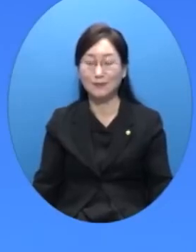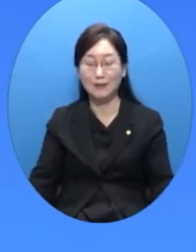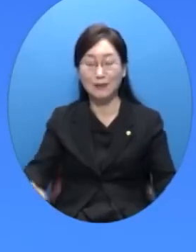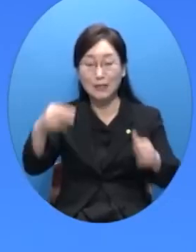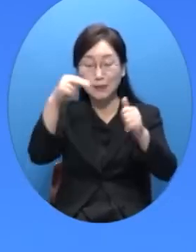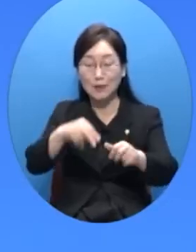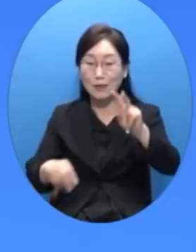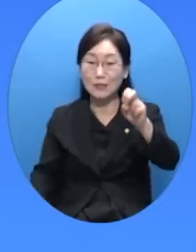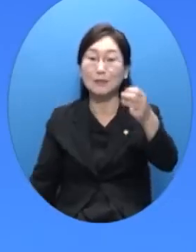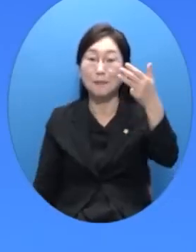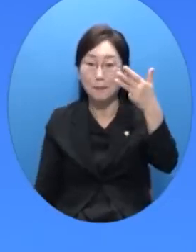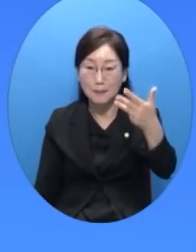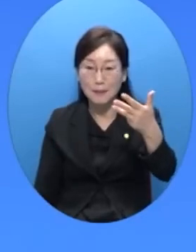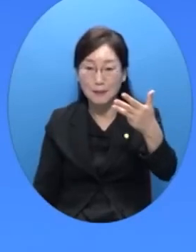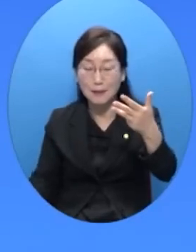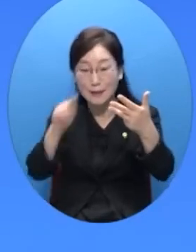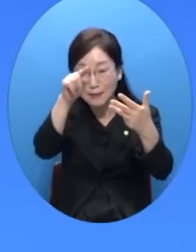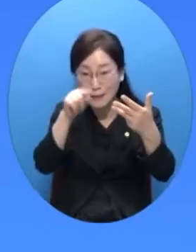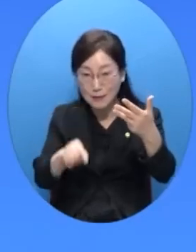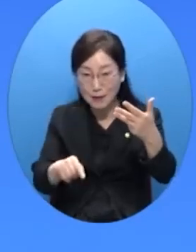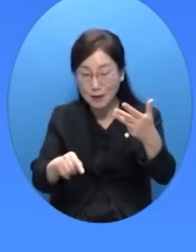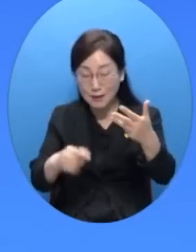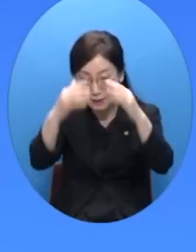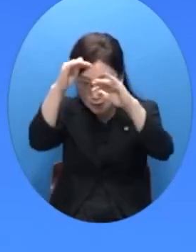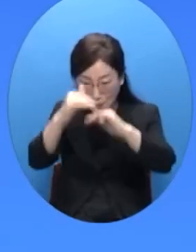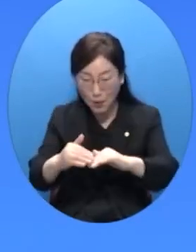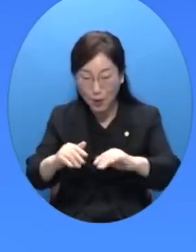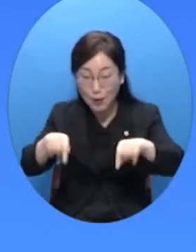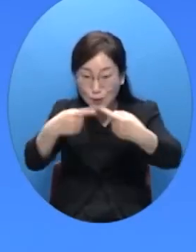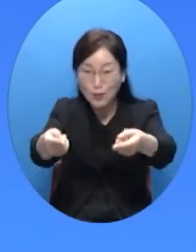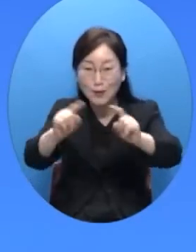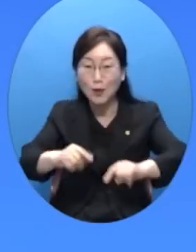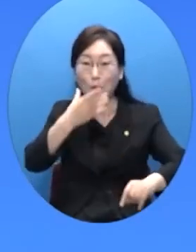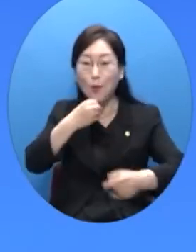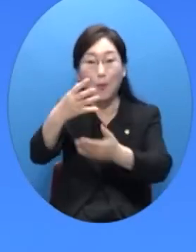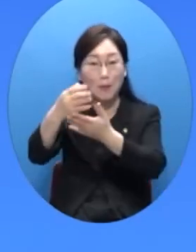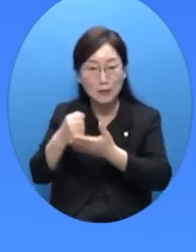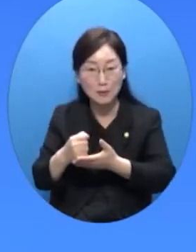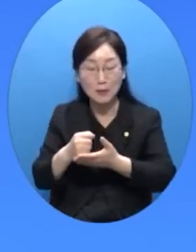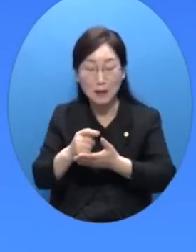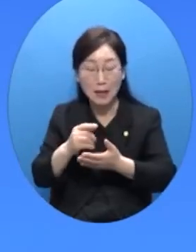신명기 28장 들어가도 복을 받고 나가도 복을 받는다는 이 말씀을 가지고